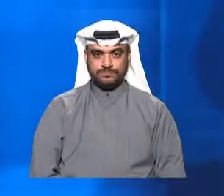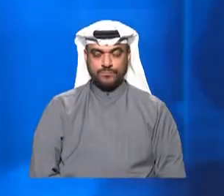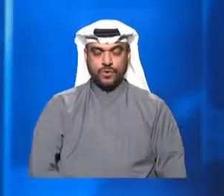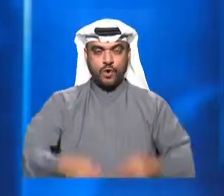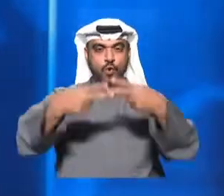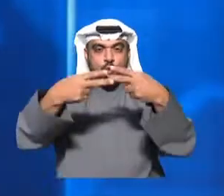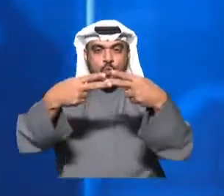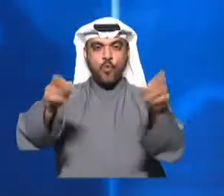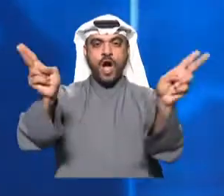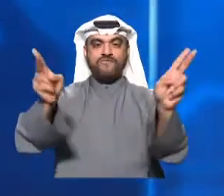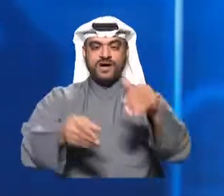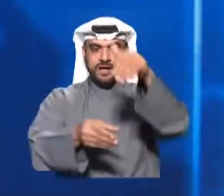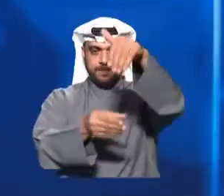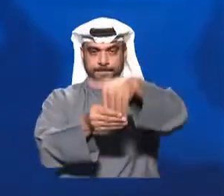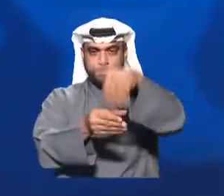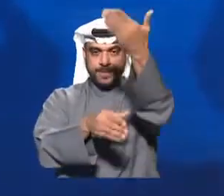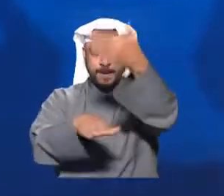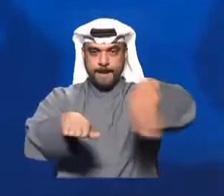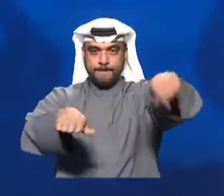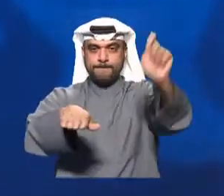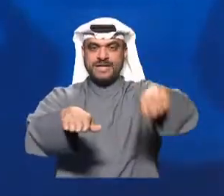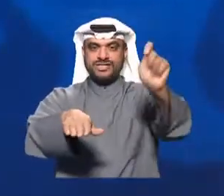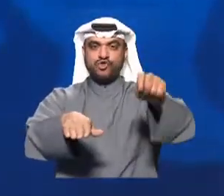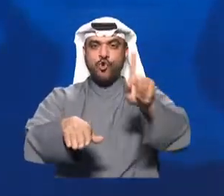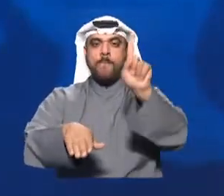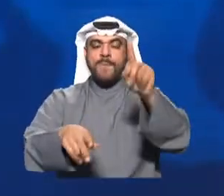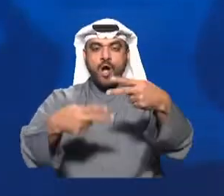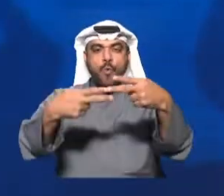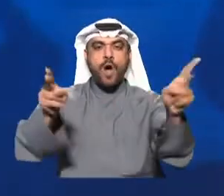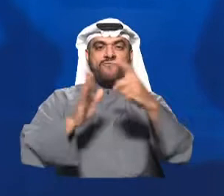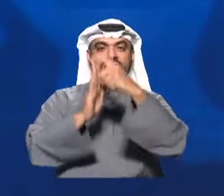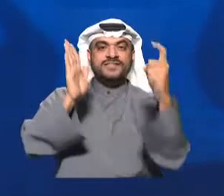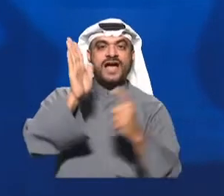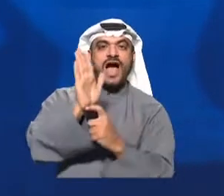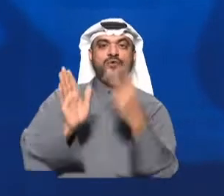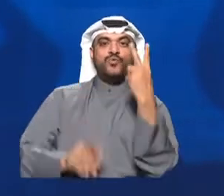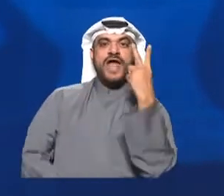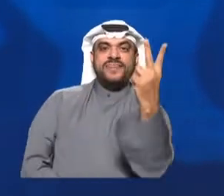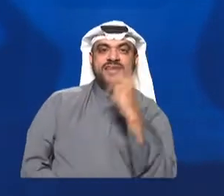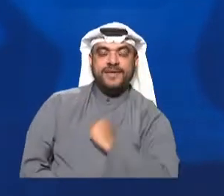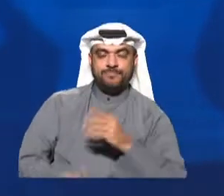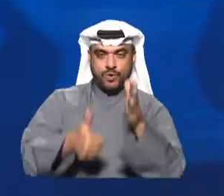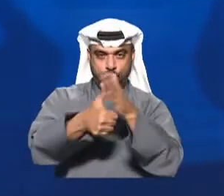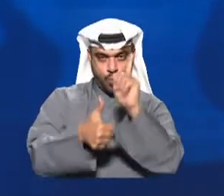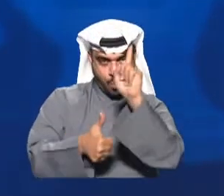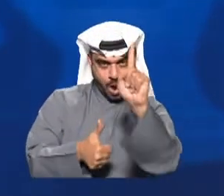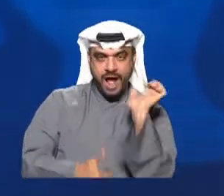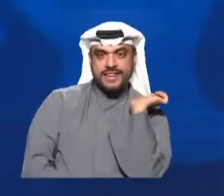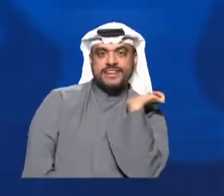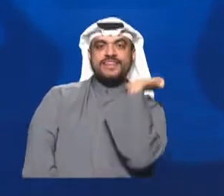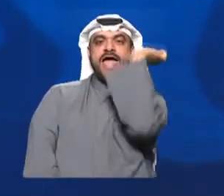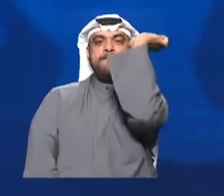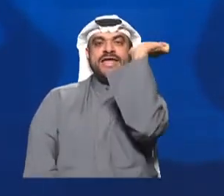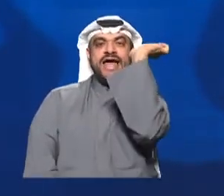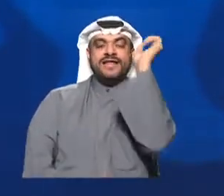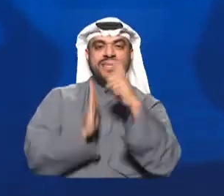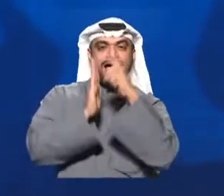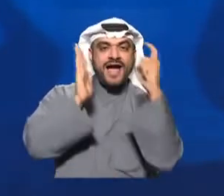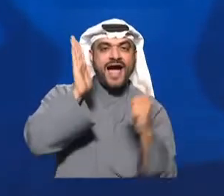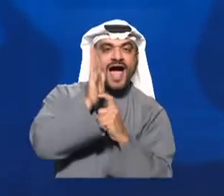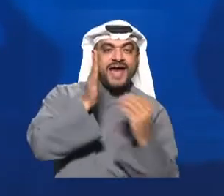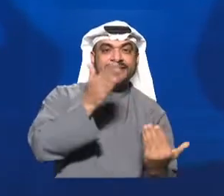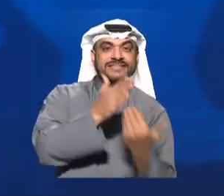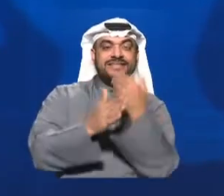وافق مجلس الأمة اليوم في المداولة الأولى على الاقتراحين بقانونين بتعديل قانون التأمينات الاجتماعية الخاص بتخفيض